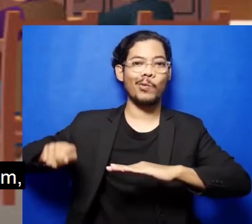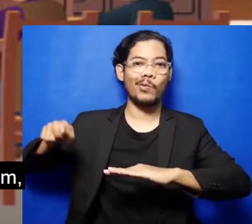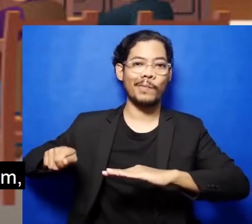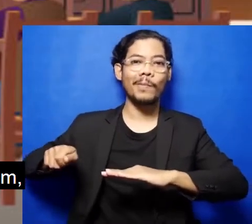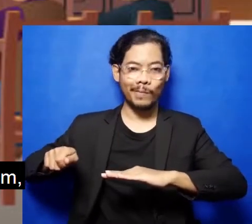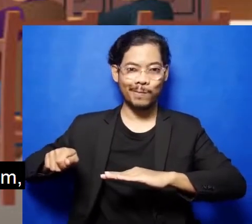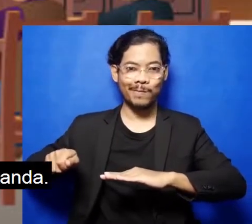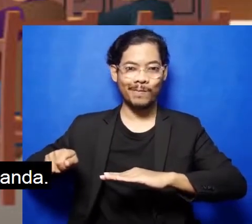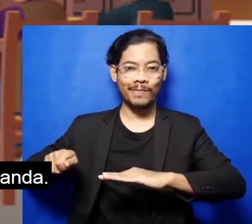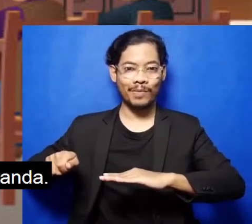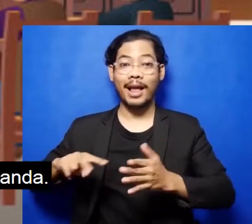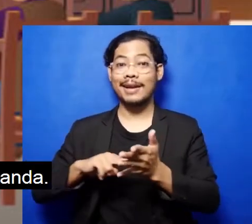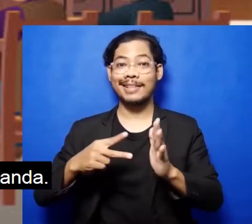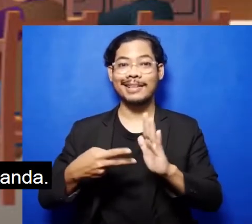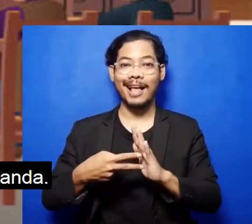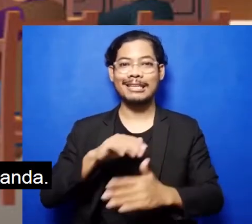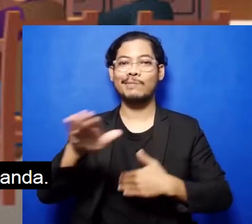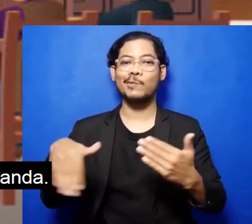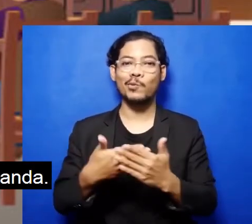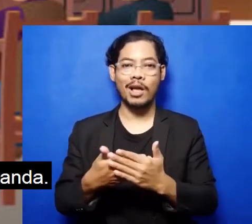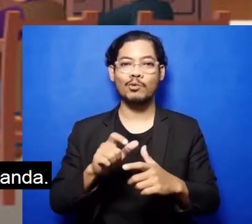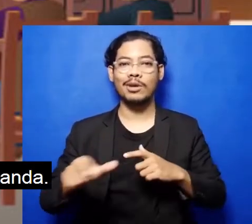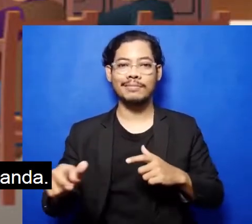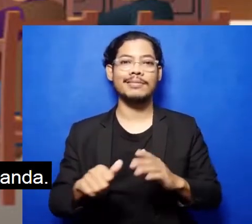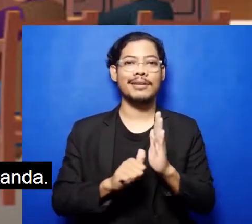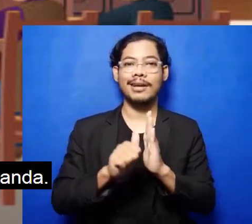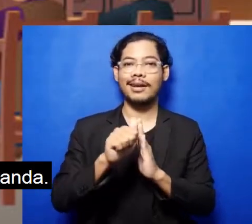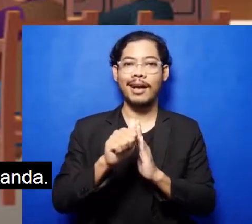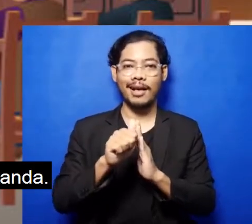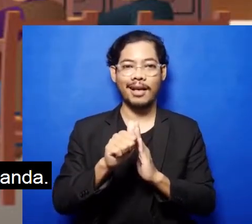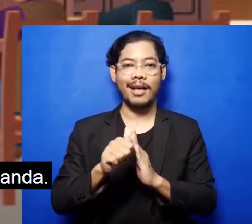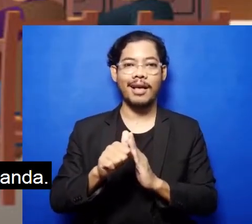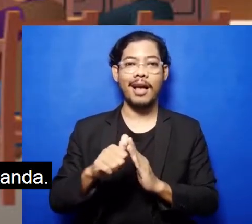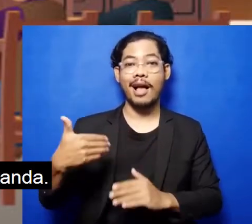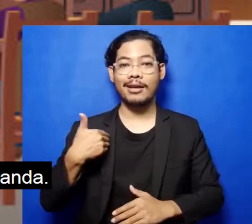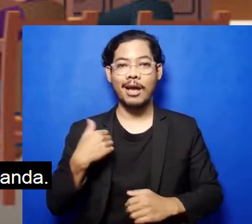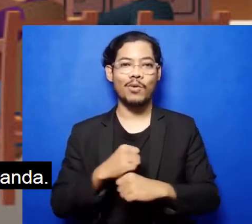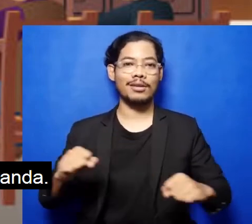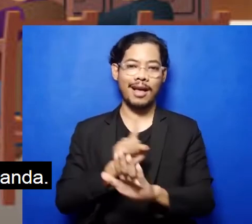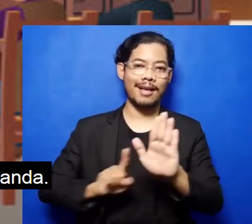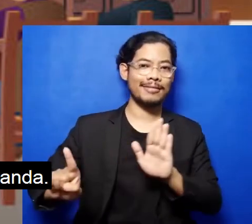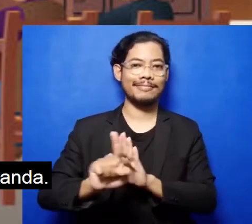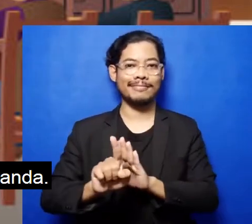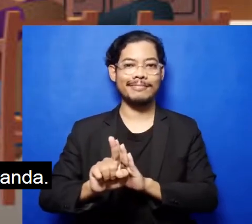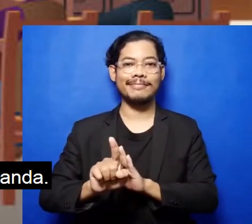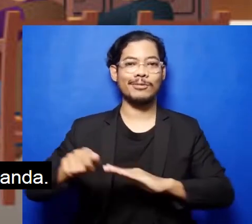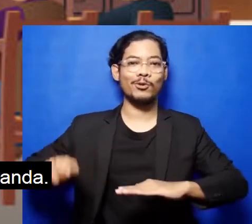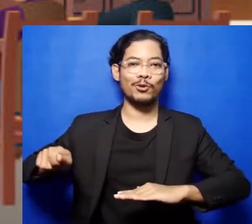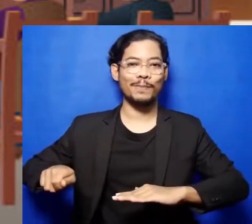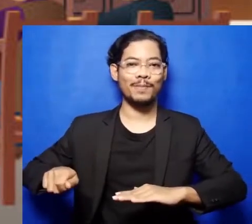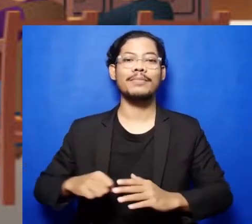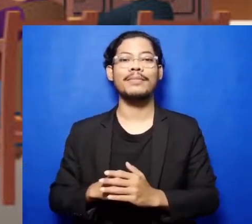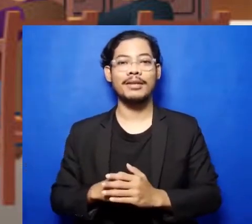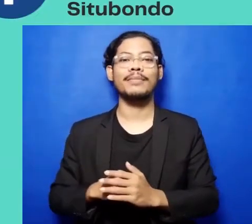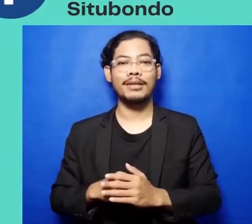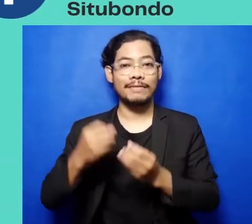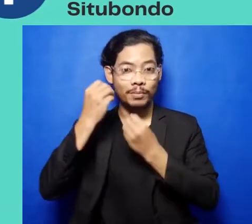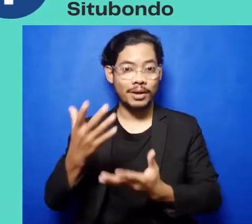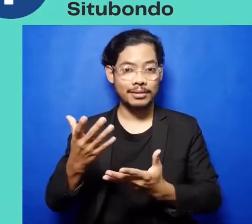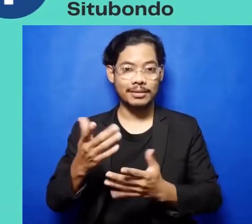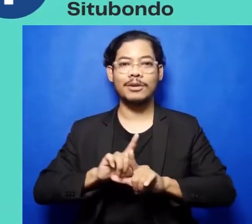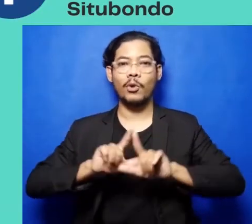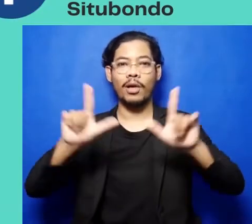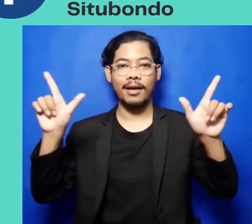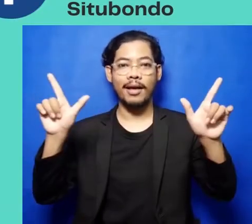kuasa hukum, maka satuju proses persidangana bekal ebek kele sareng kuasa hukum ma pancenengan.